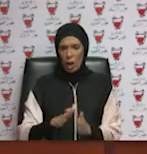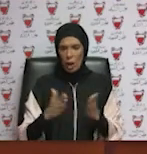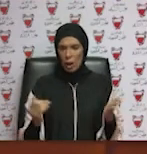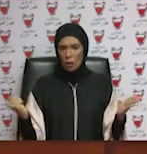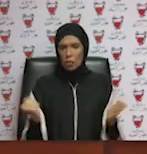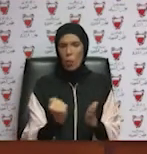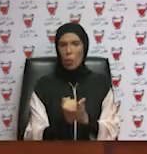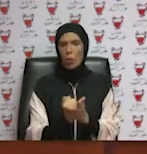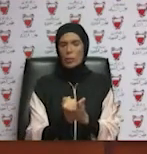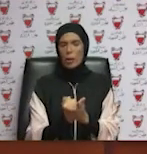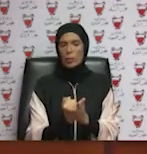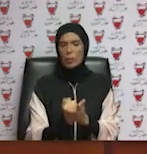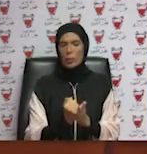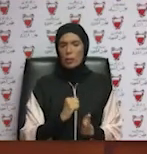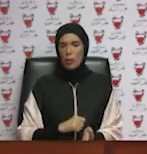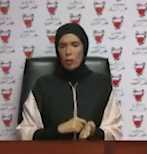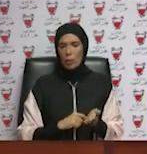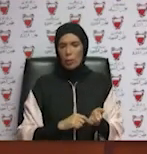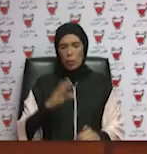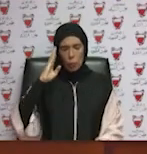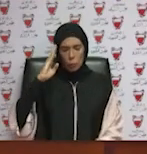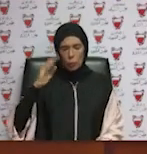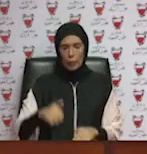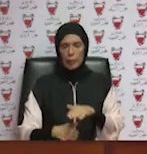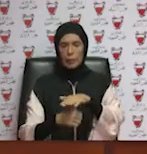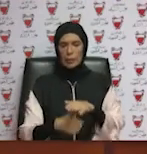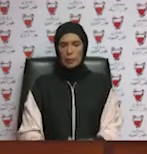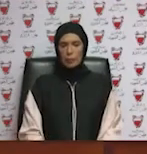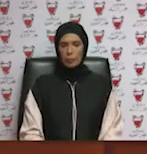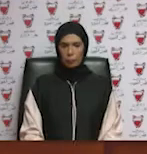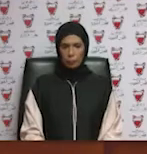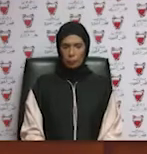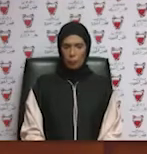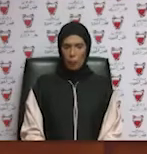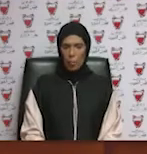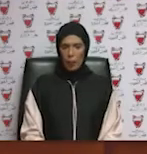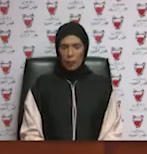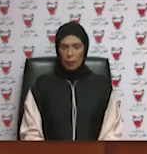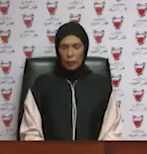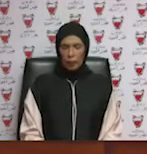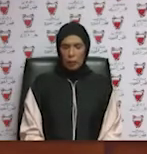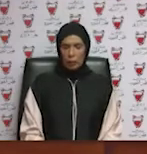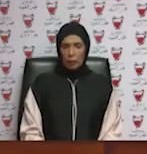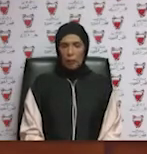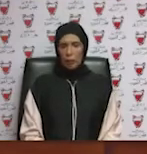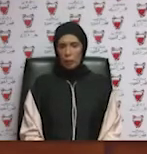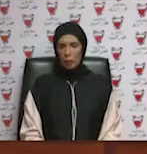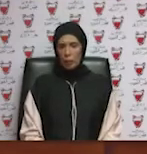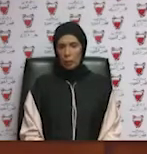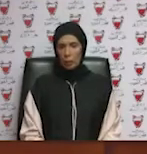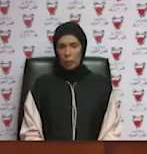السفر لإختار المجلس. شكرا معالي الرئيس. شكرا جزيلا.